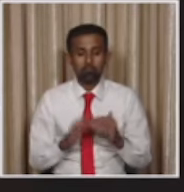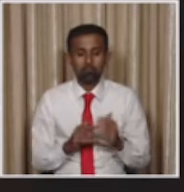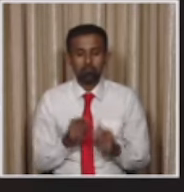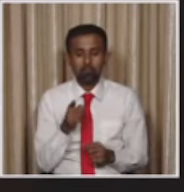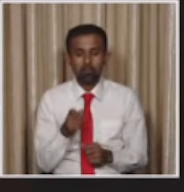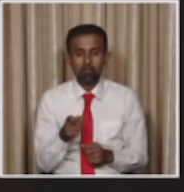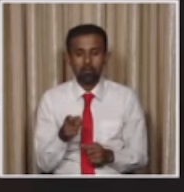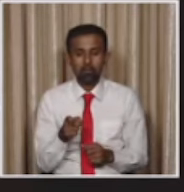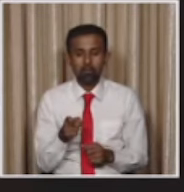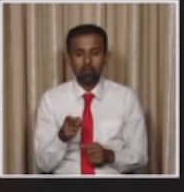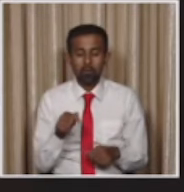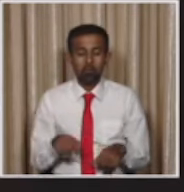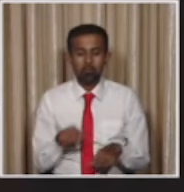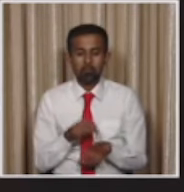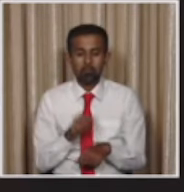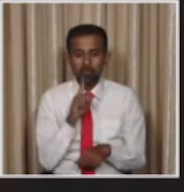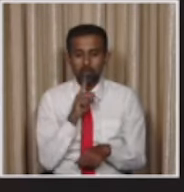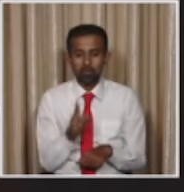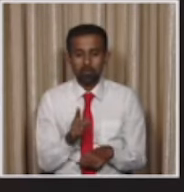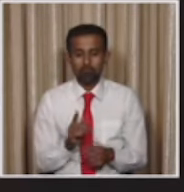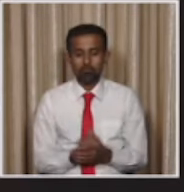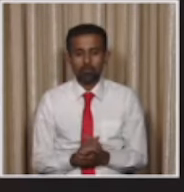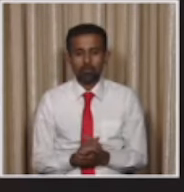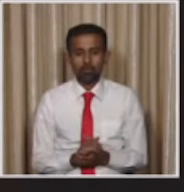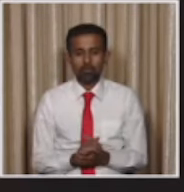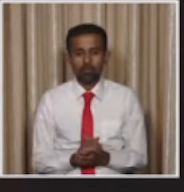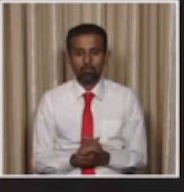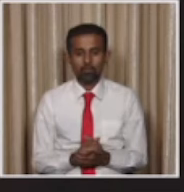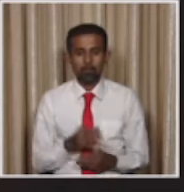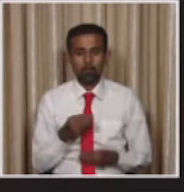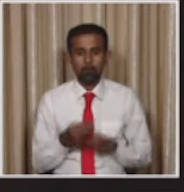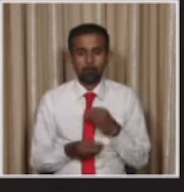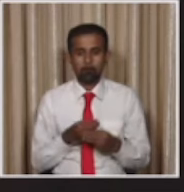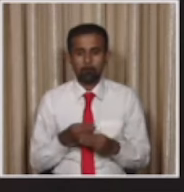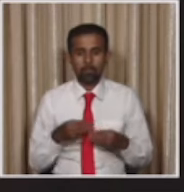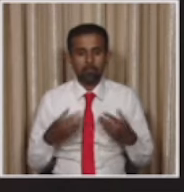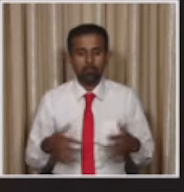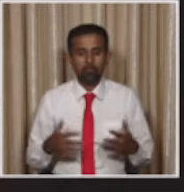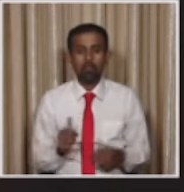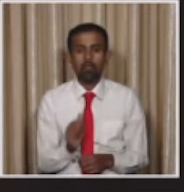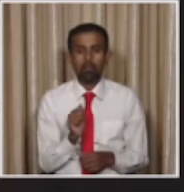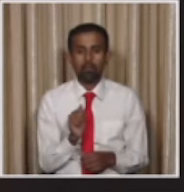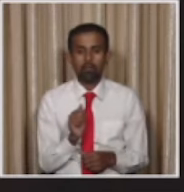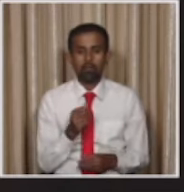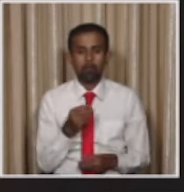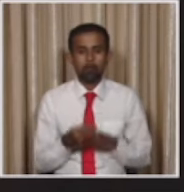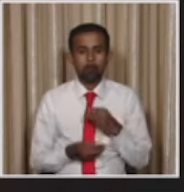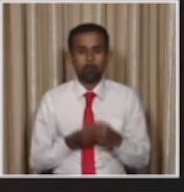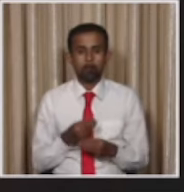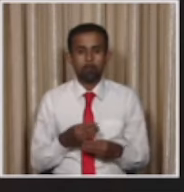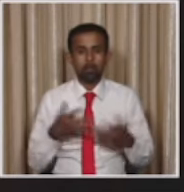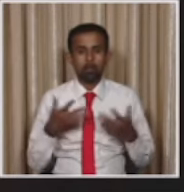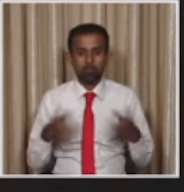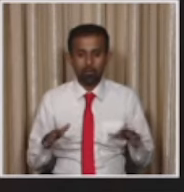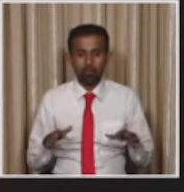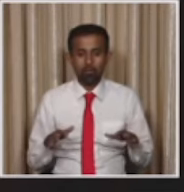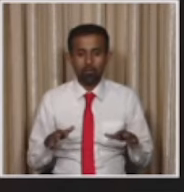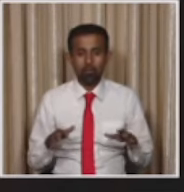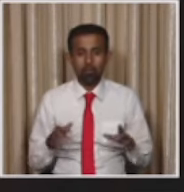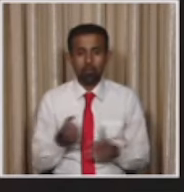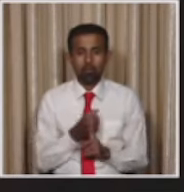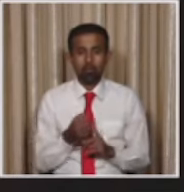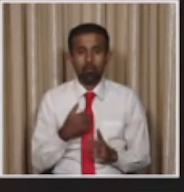කාරණය මේ අවස්ථාවේදී අපි කියන්නට ඕනේ. එතකොට ව්‍යාපාර ටික ඉවර වුණේ ඇයි? මේ ව්‍යාපාර ටික ඉවරෙන්න